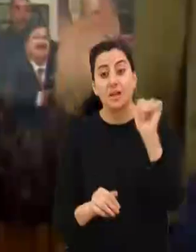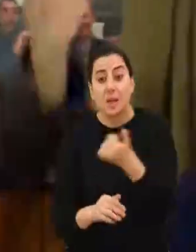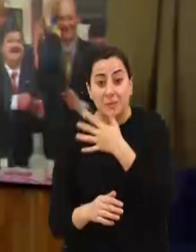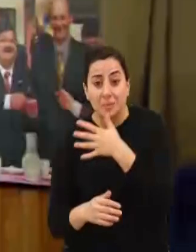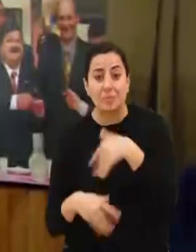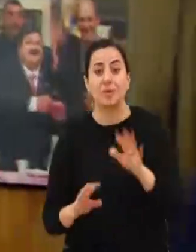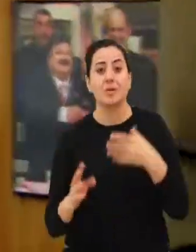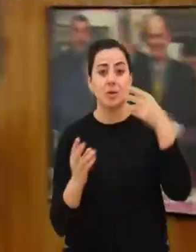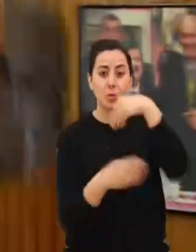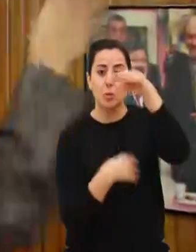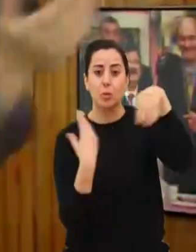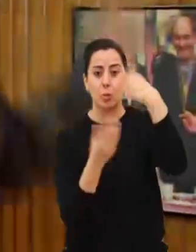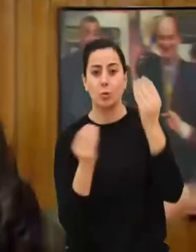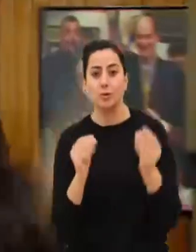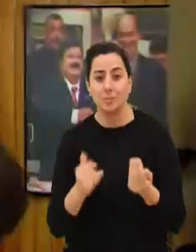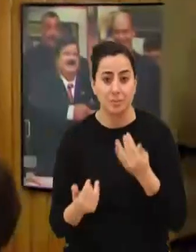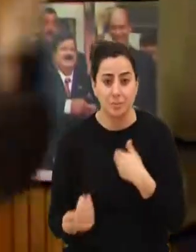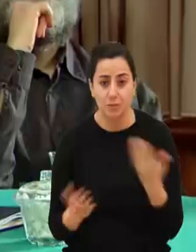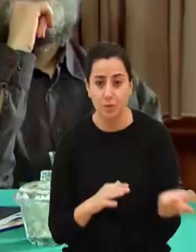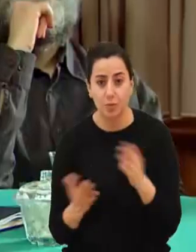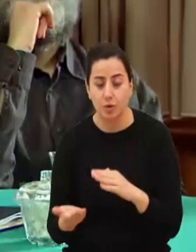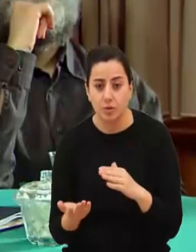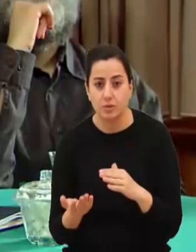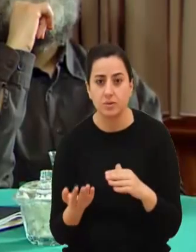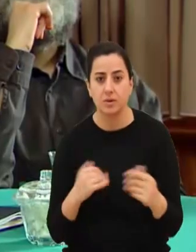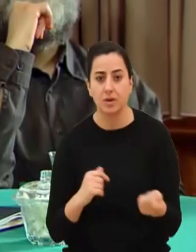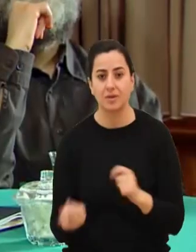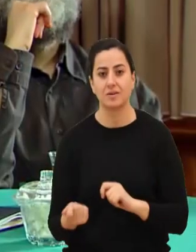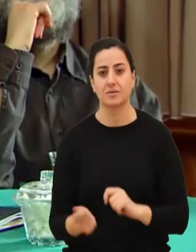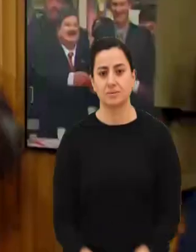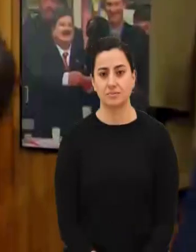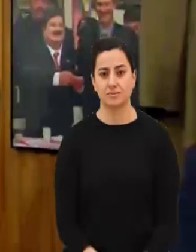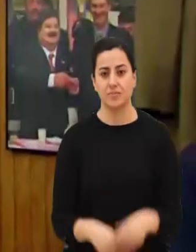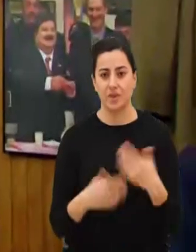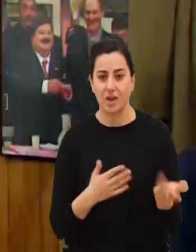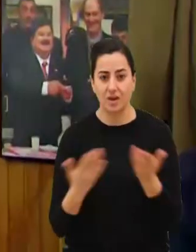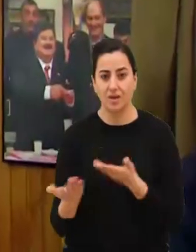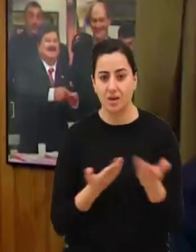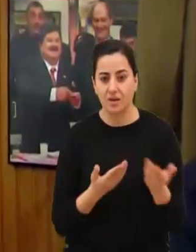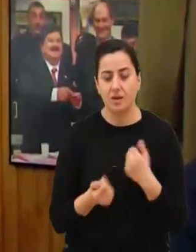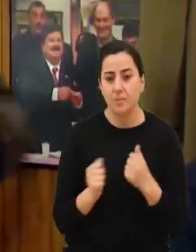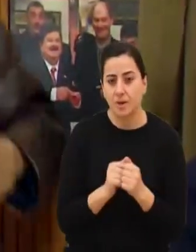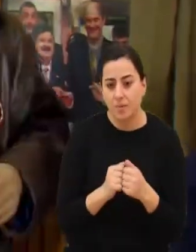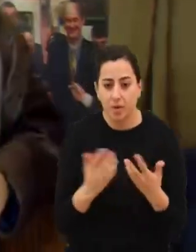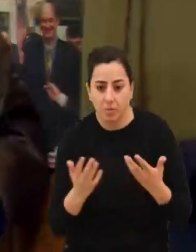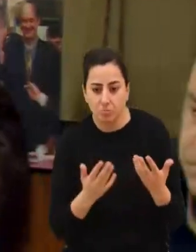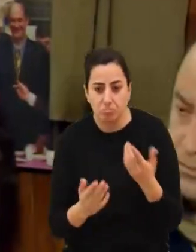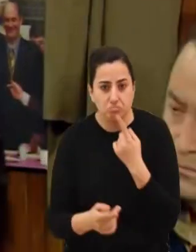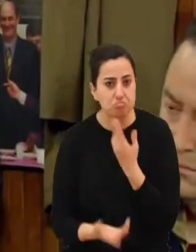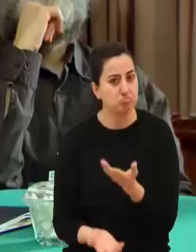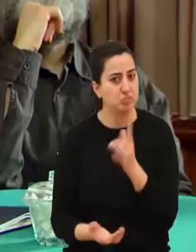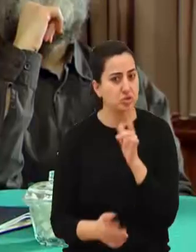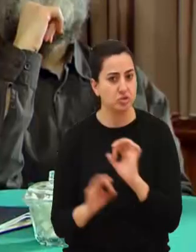bilene. Dön o yani, bu yani, dön bu yani, o yani, yani yanına.